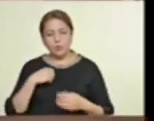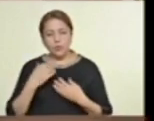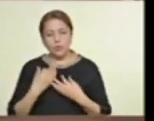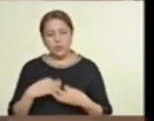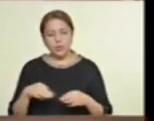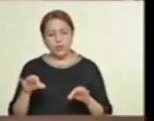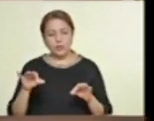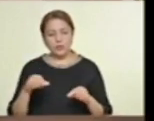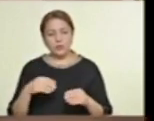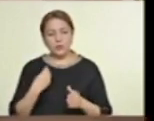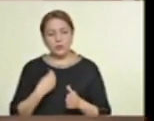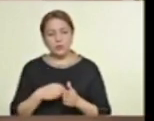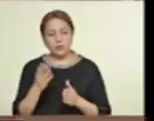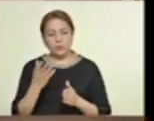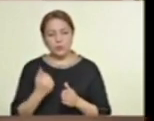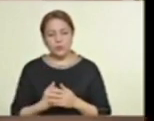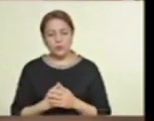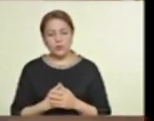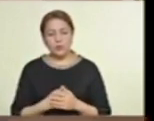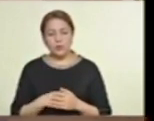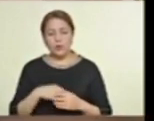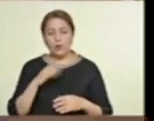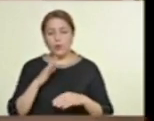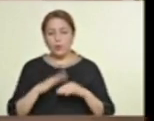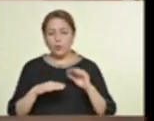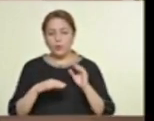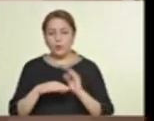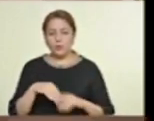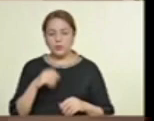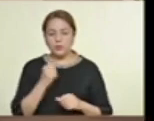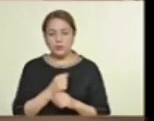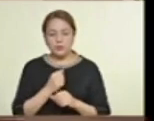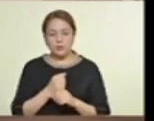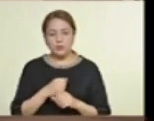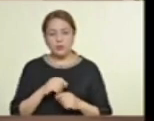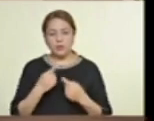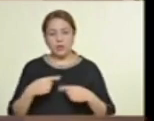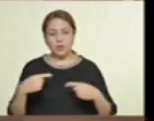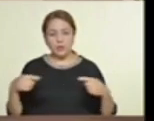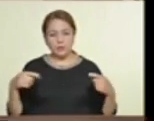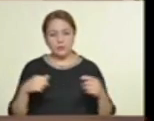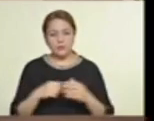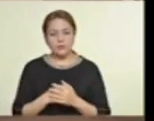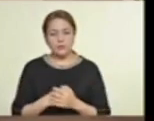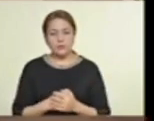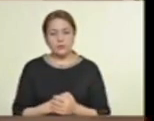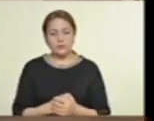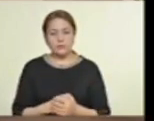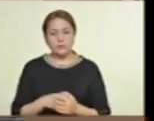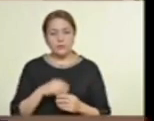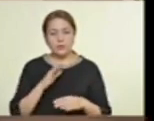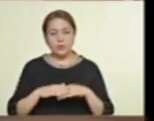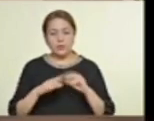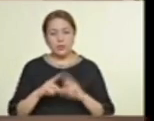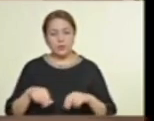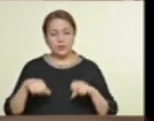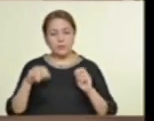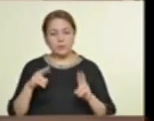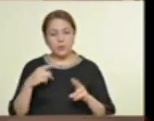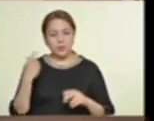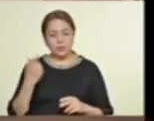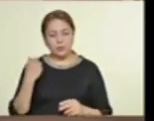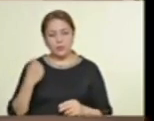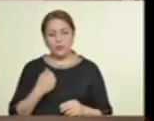erkinliklarini sotib olgan hattoki hunarmandlar va turli xil demak kasb egalari ma'lum